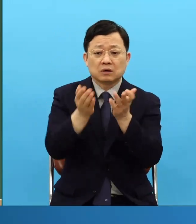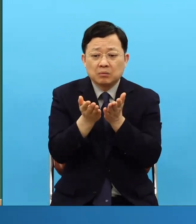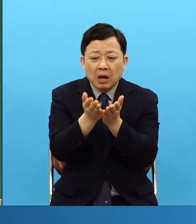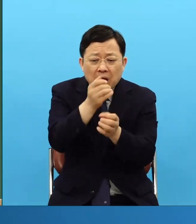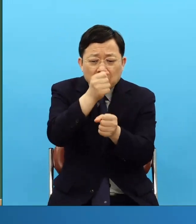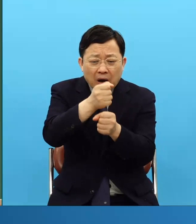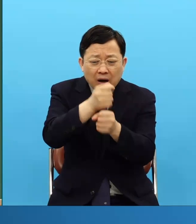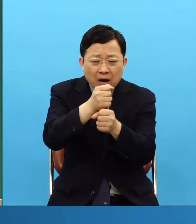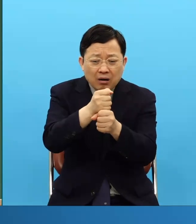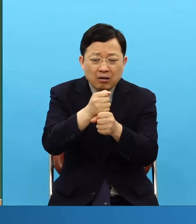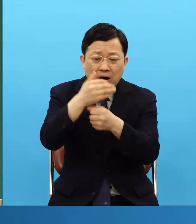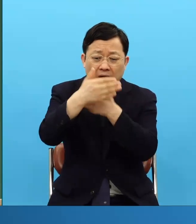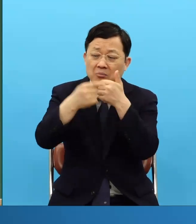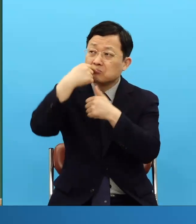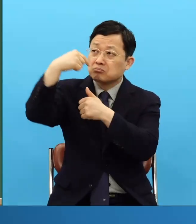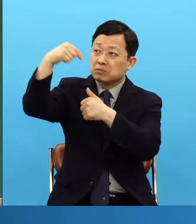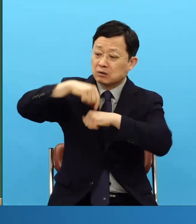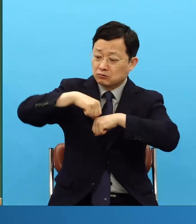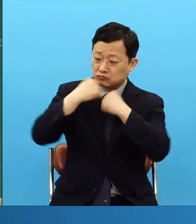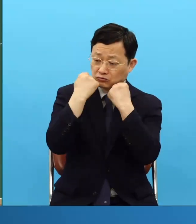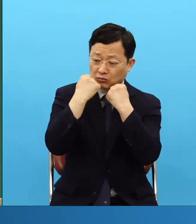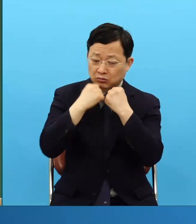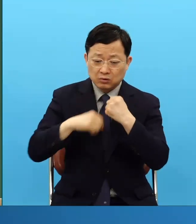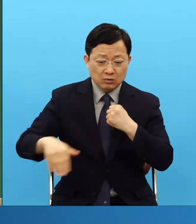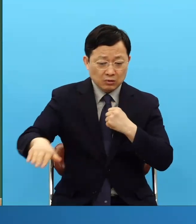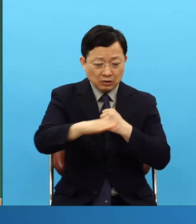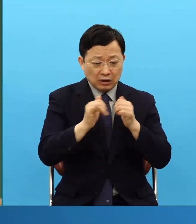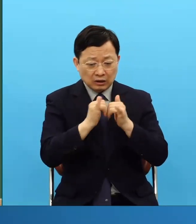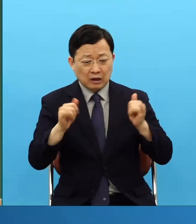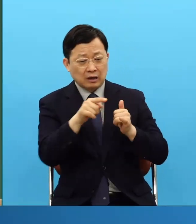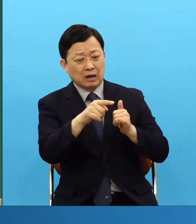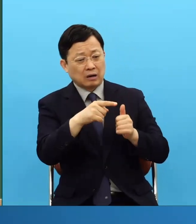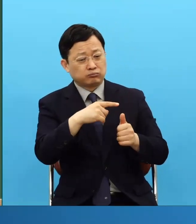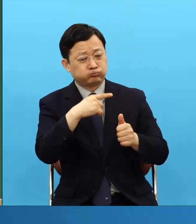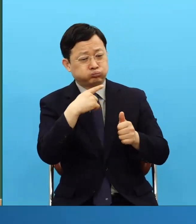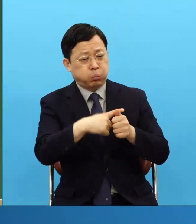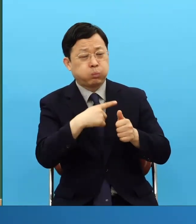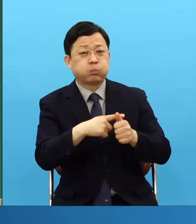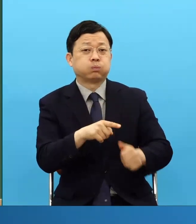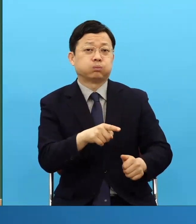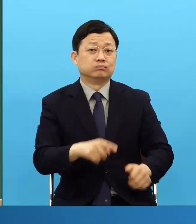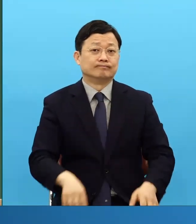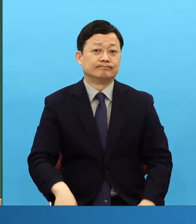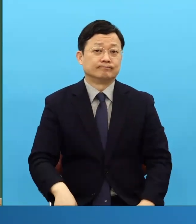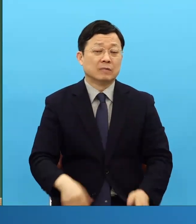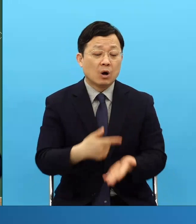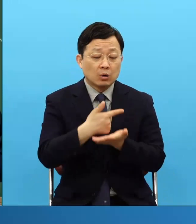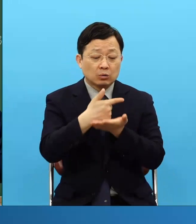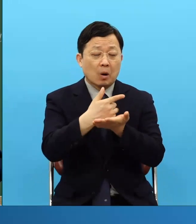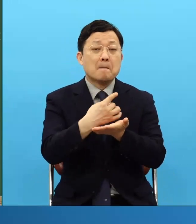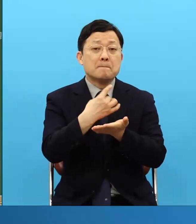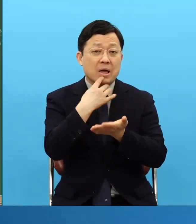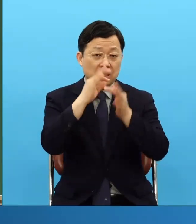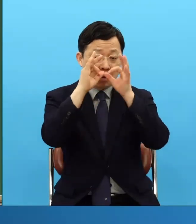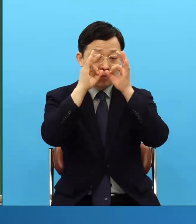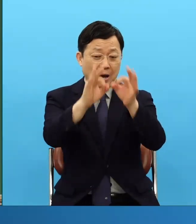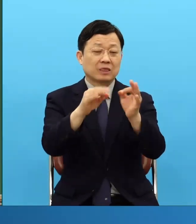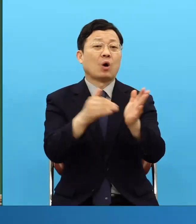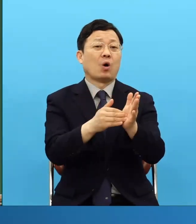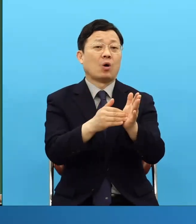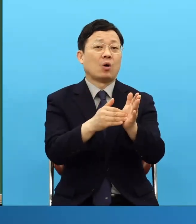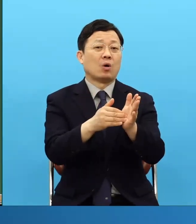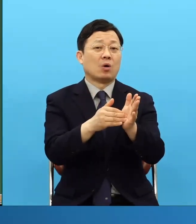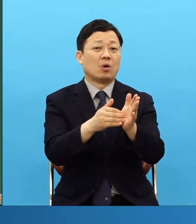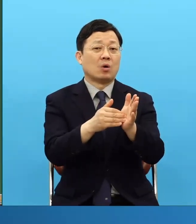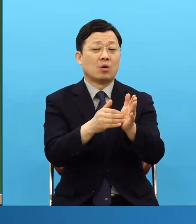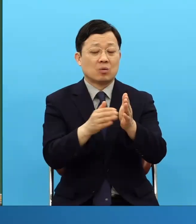I usually make the boat either by the river or by the ocean, but God told him to make it up on the mountainside. 이렇게 보이는 겁니다. That's how it looks. 그게